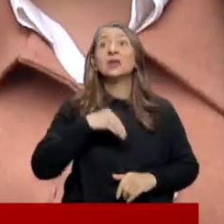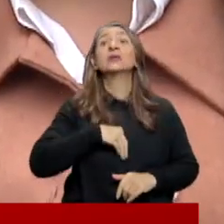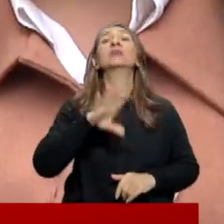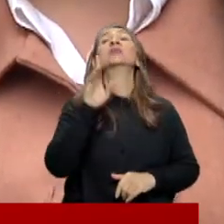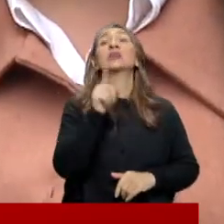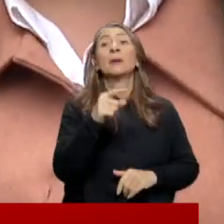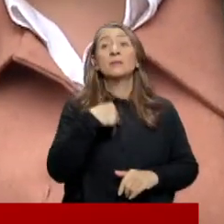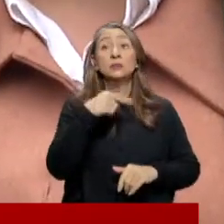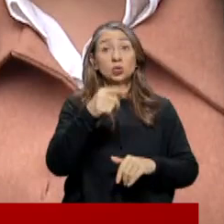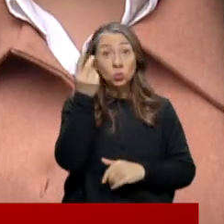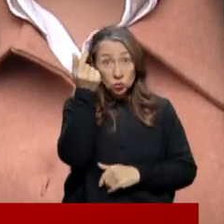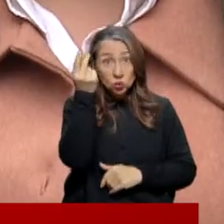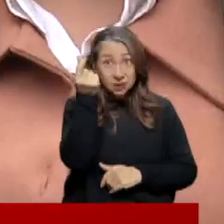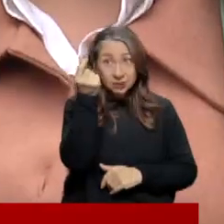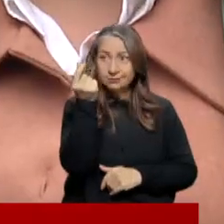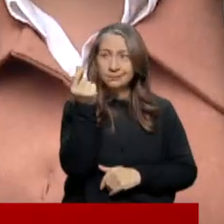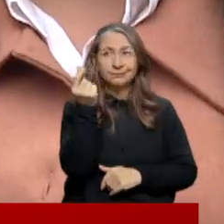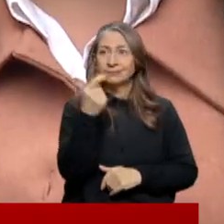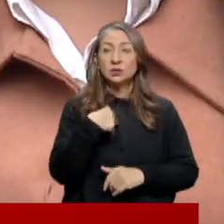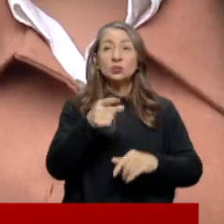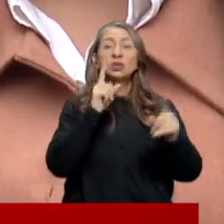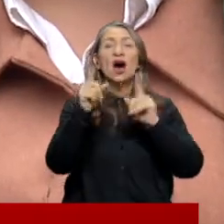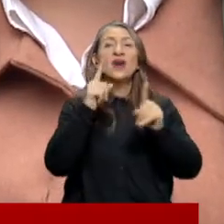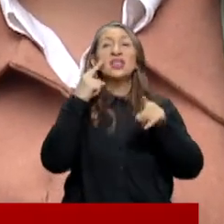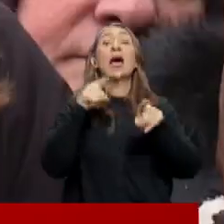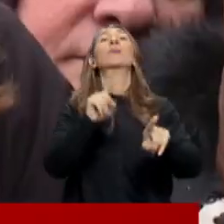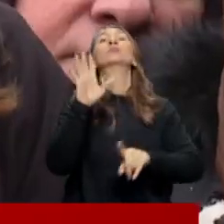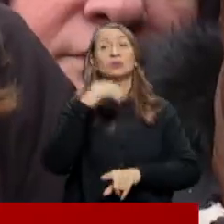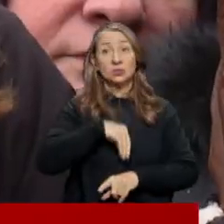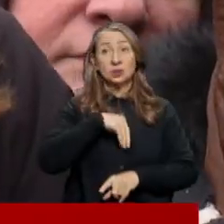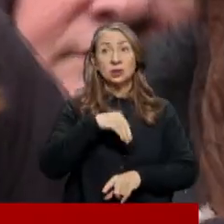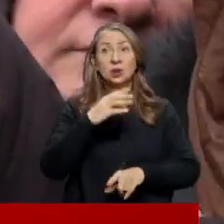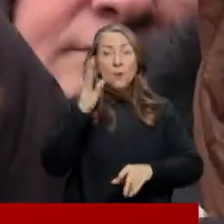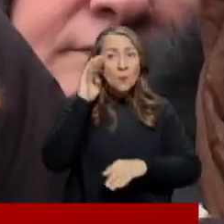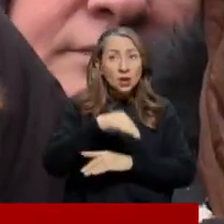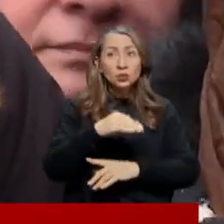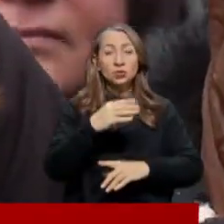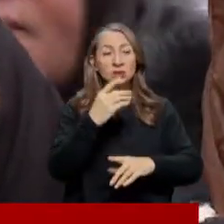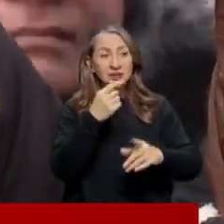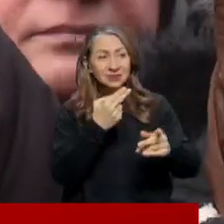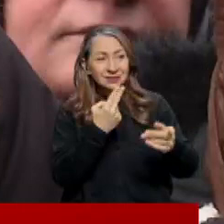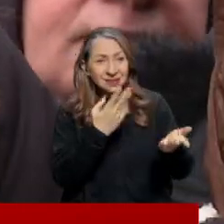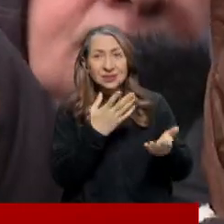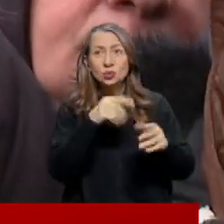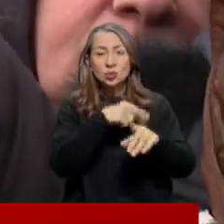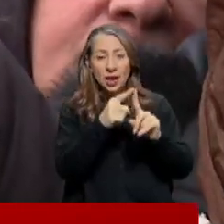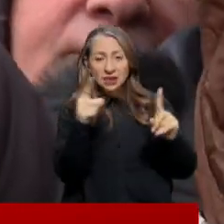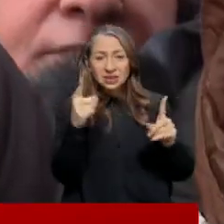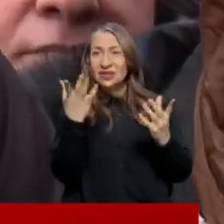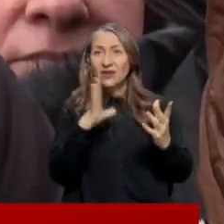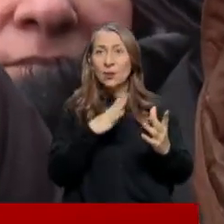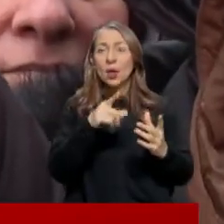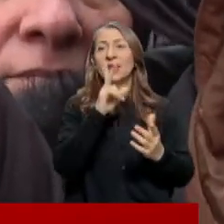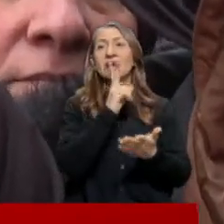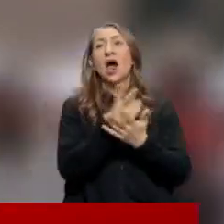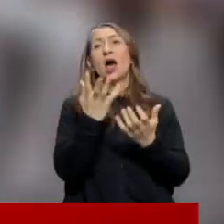ki biz bunu unutacağız. Biz bu davayı takip etmeyeceğiz. Mağdur ve sanığın süreç içerisindeki durumu da göz önüne bulundurularak